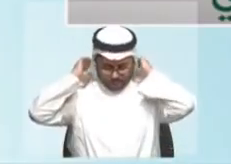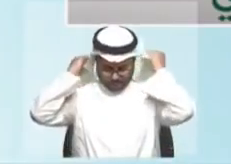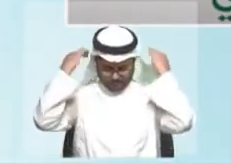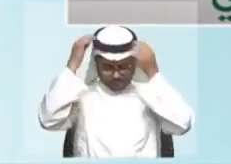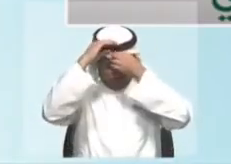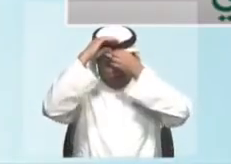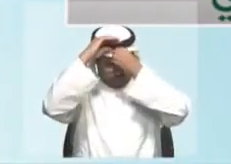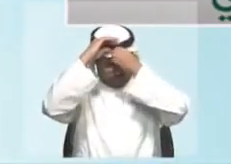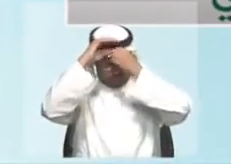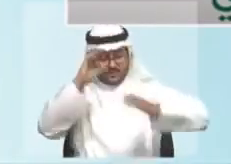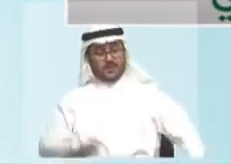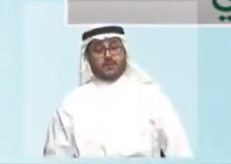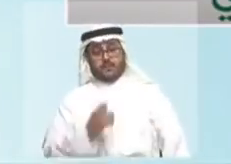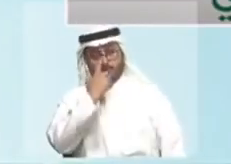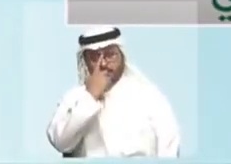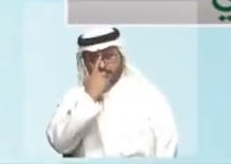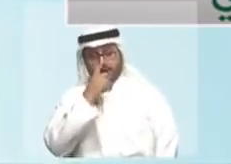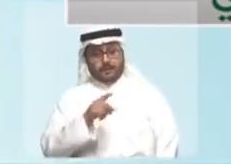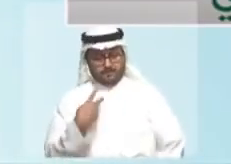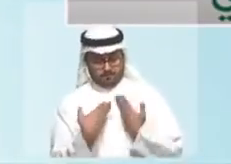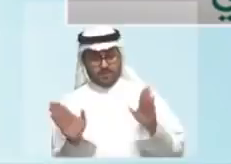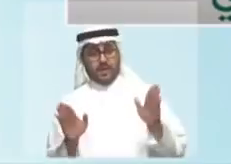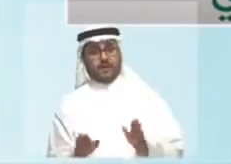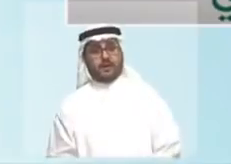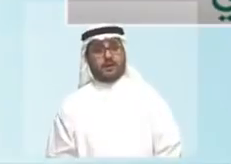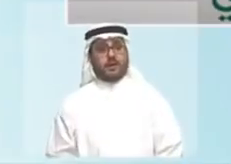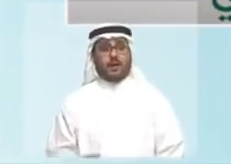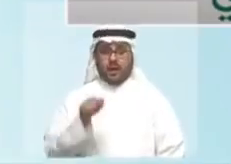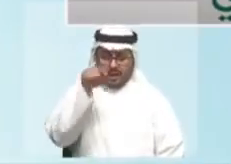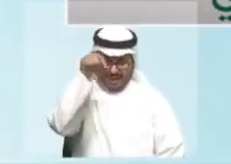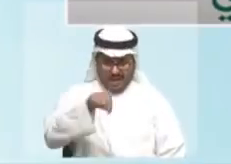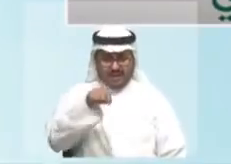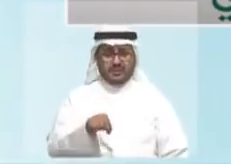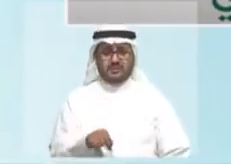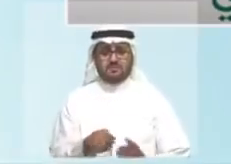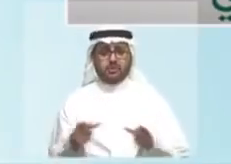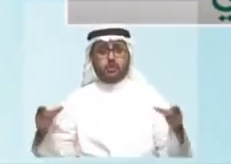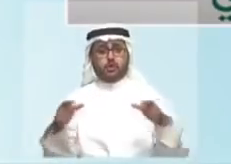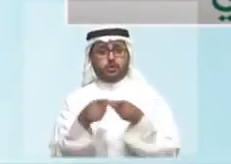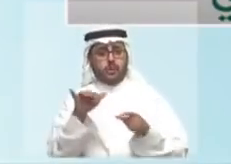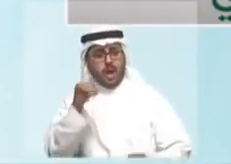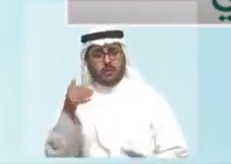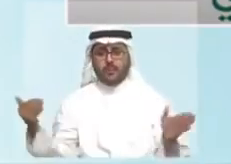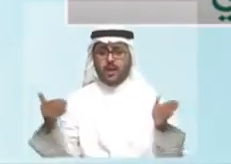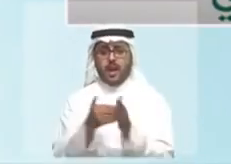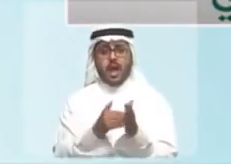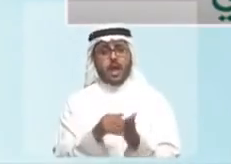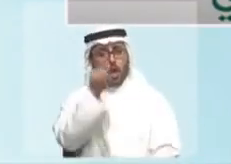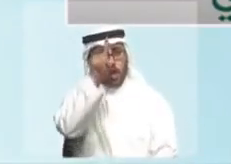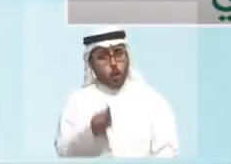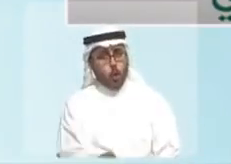نعم أحمد، أجدد التحية لك ولكل المشاهدين الكرام. طبعا القمة اختتمت اليوم كما يعلم